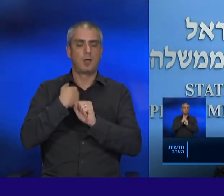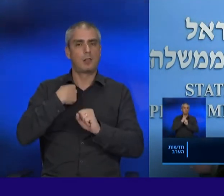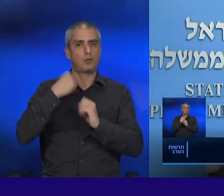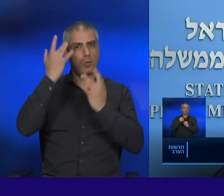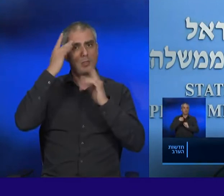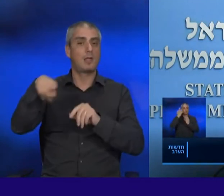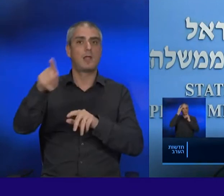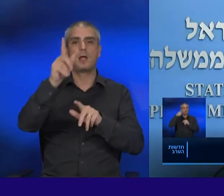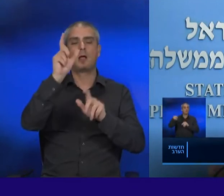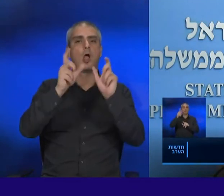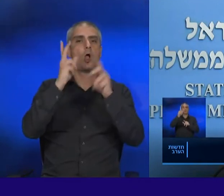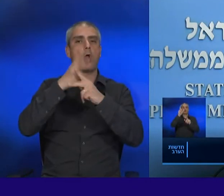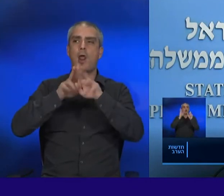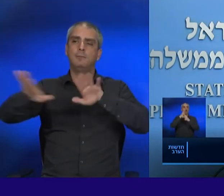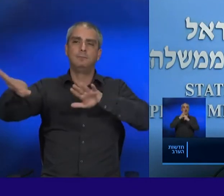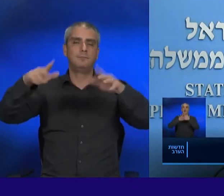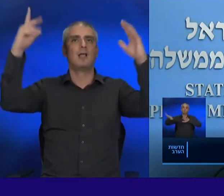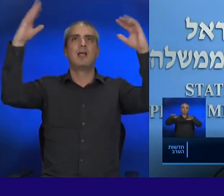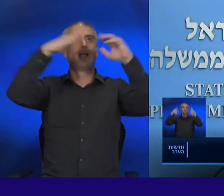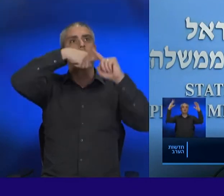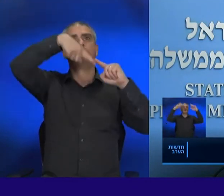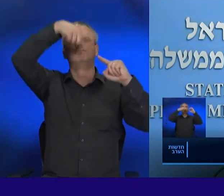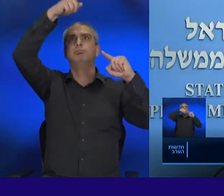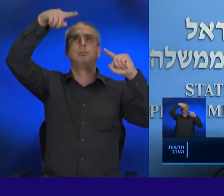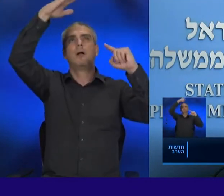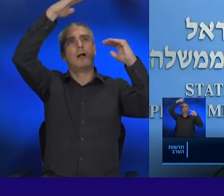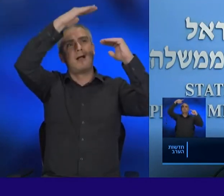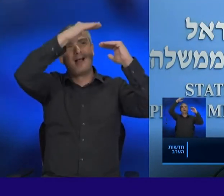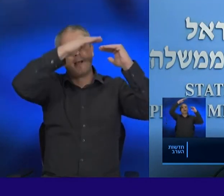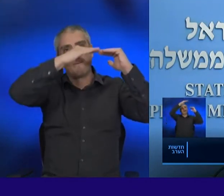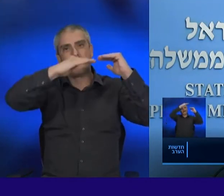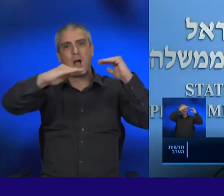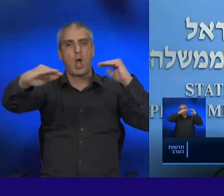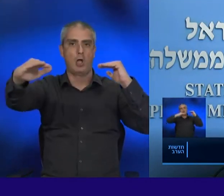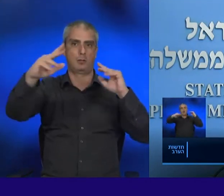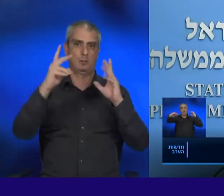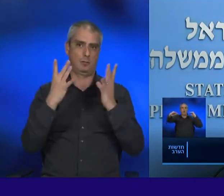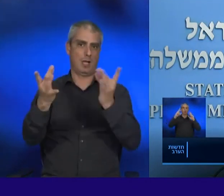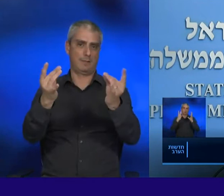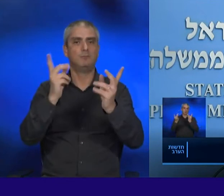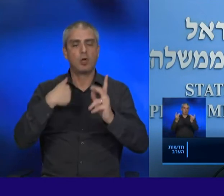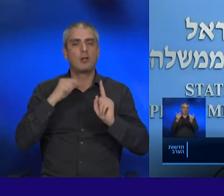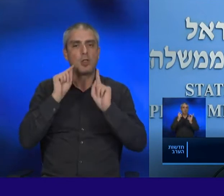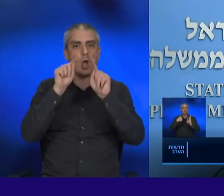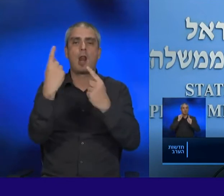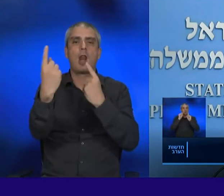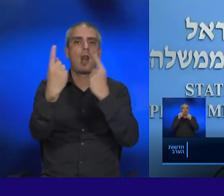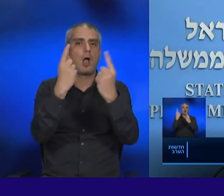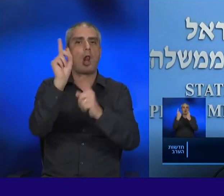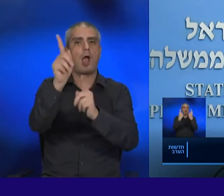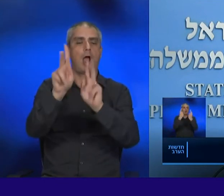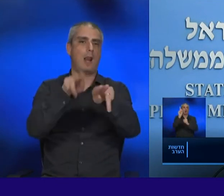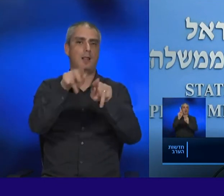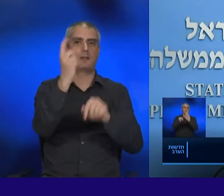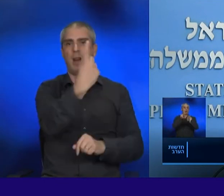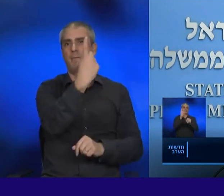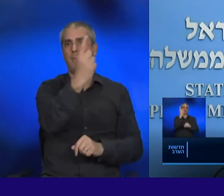לפזר את החולים, לשטח את העקומה כמה שיותר, כדי שאנחנו נוכל להגיע לכל אחד מהחולים האלה.